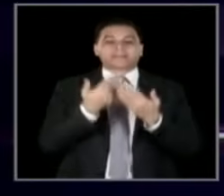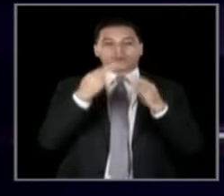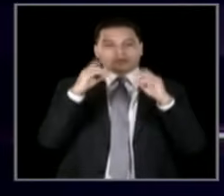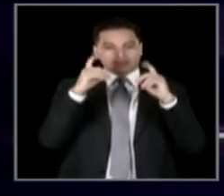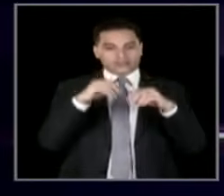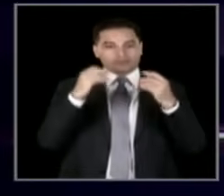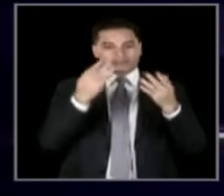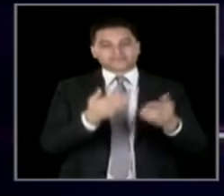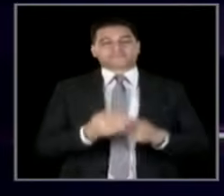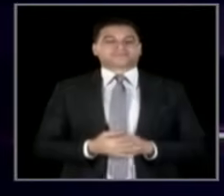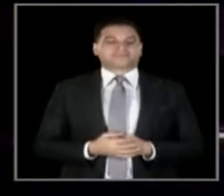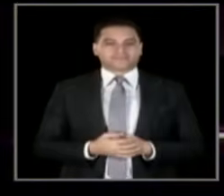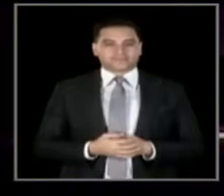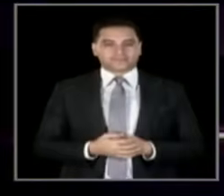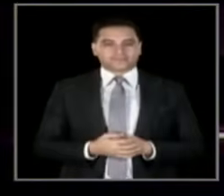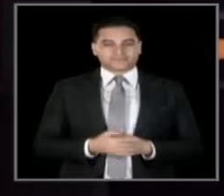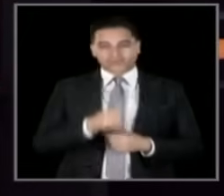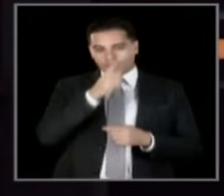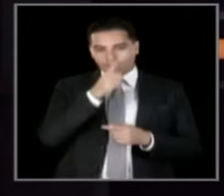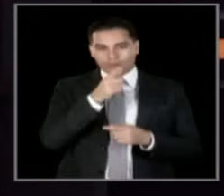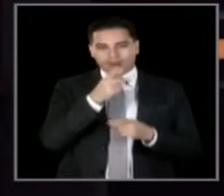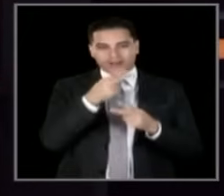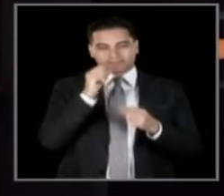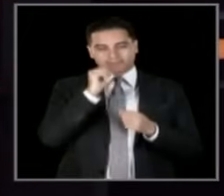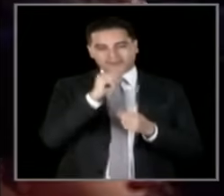كلنا مدرسة الرفع الرسمية الغربية.